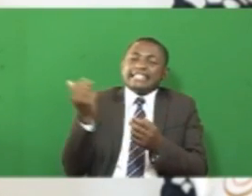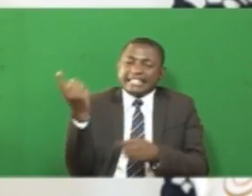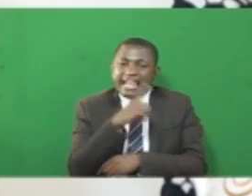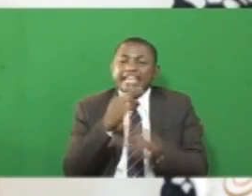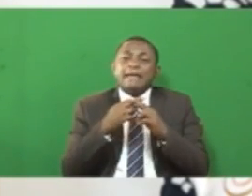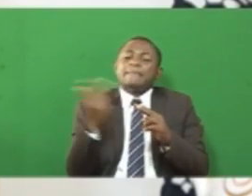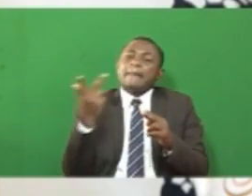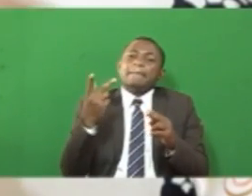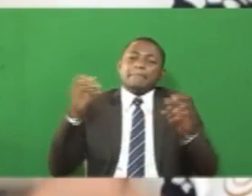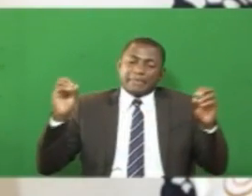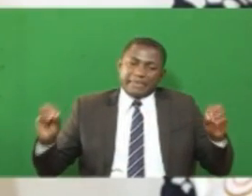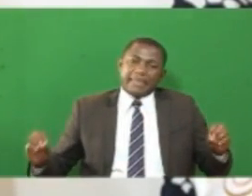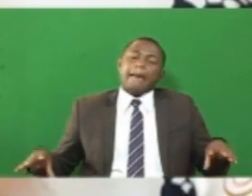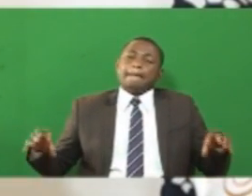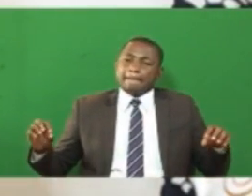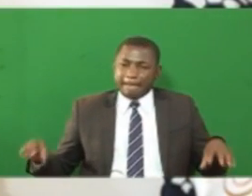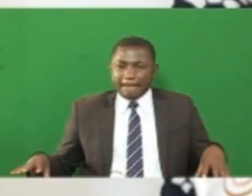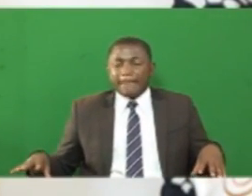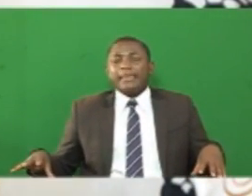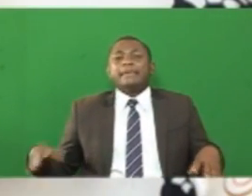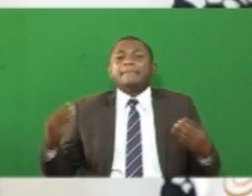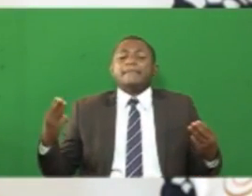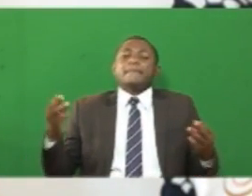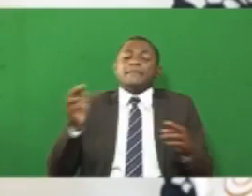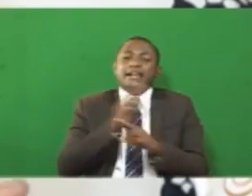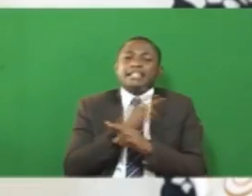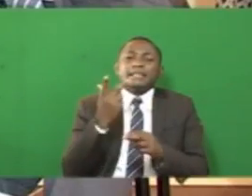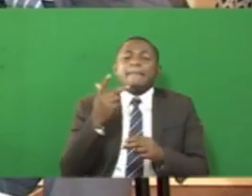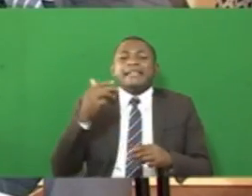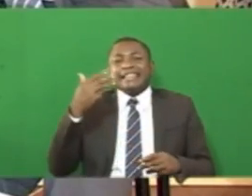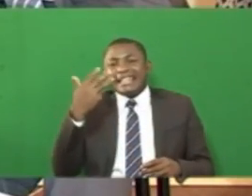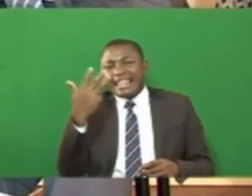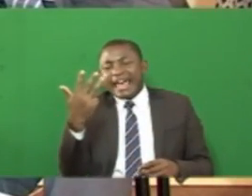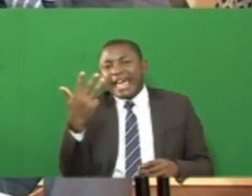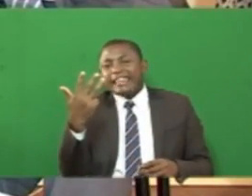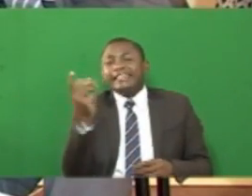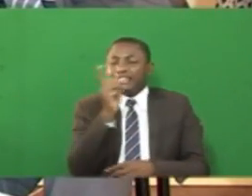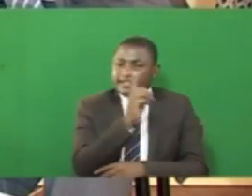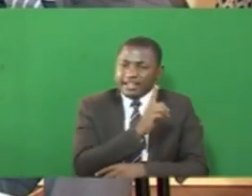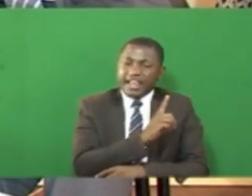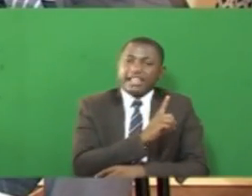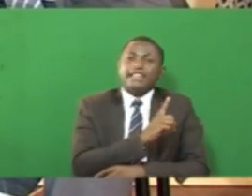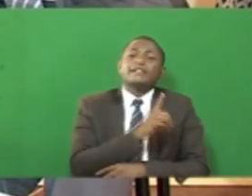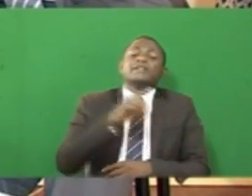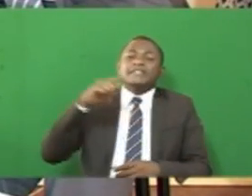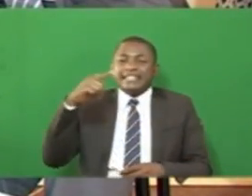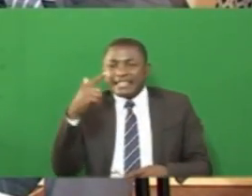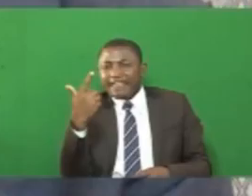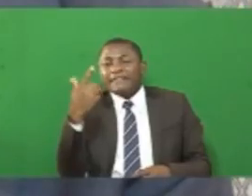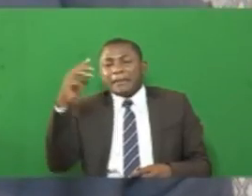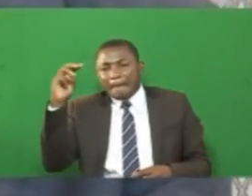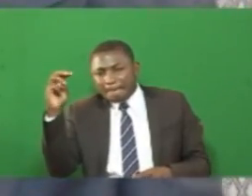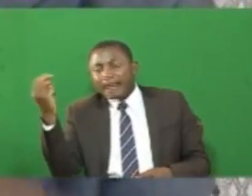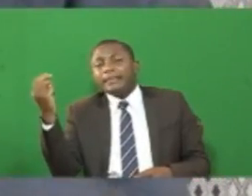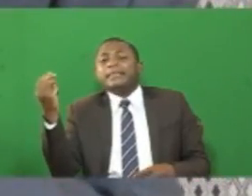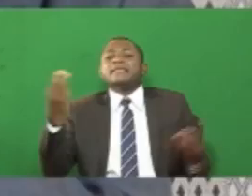example yemusi wa 9 wemwedzi wechi 7. Raive sabata. Zvisinei nekuti 9 yacho yasvika pari pakati pevhiki here kana kuti yasvika iri